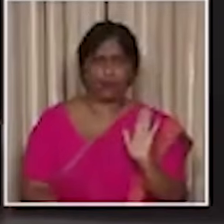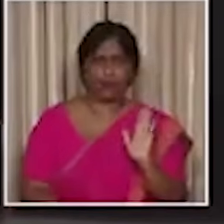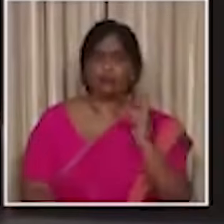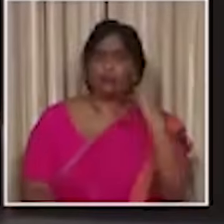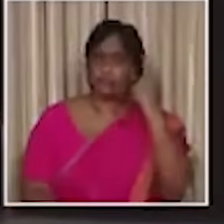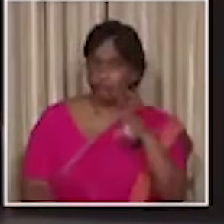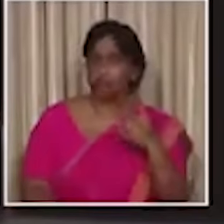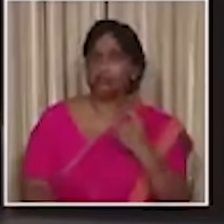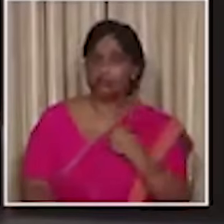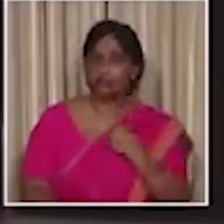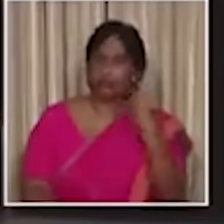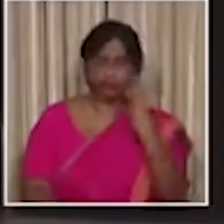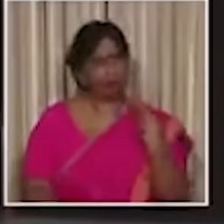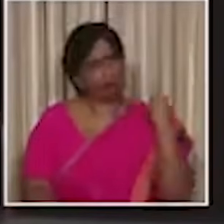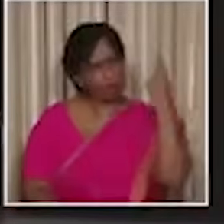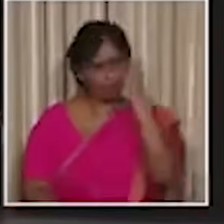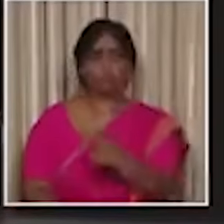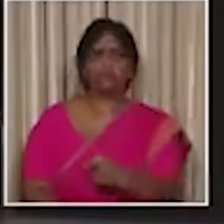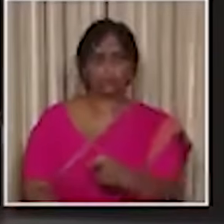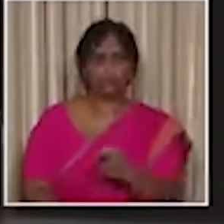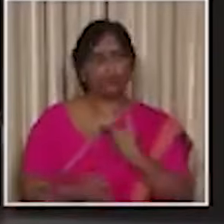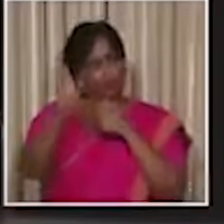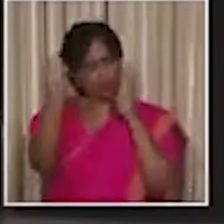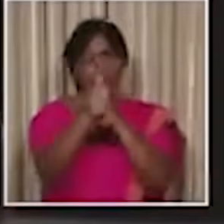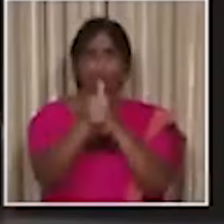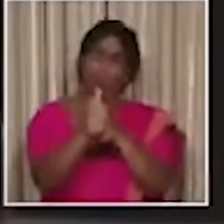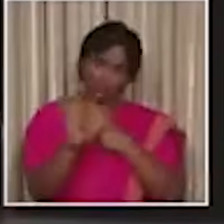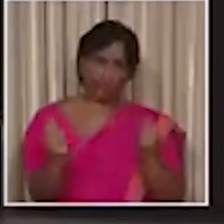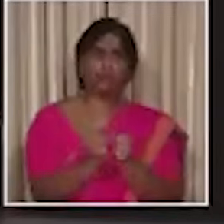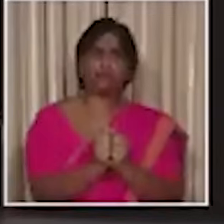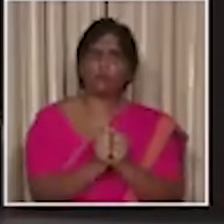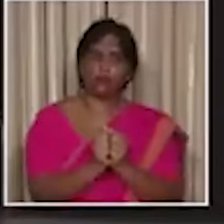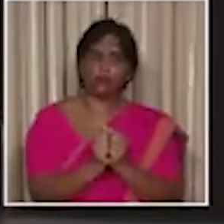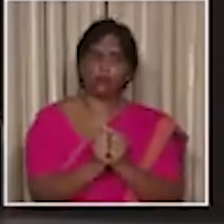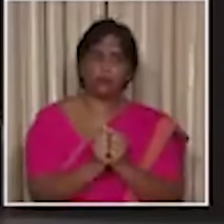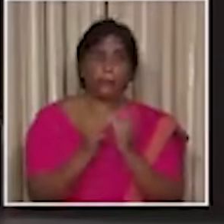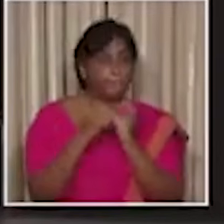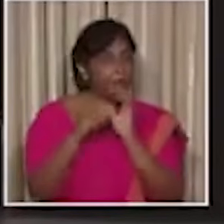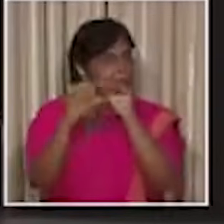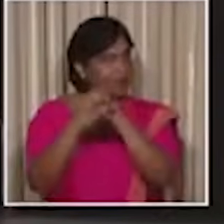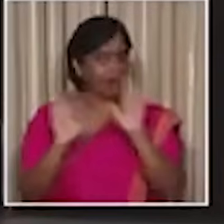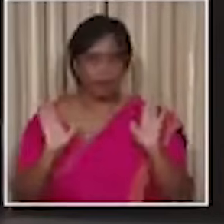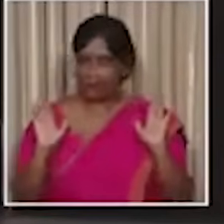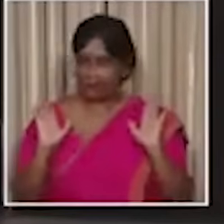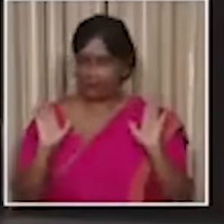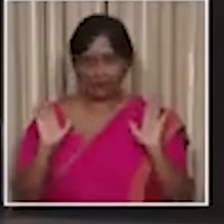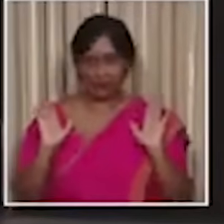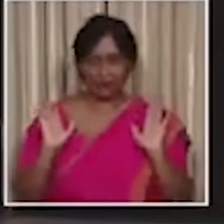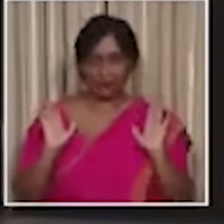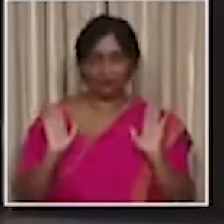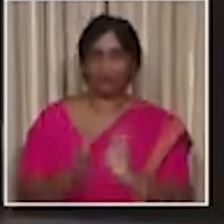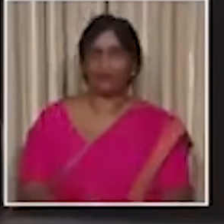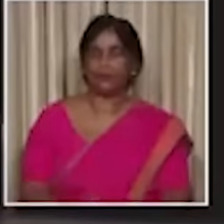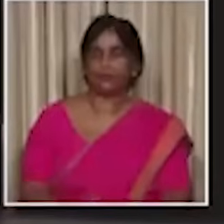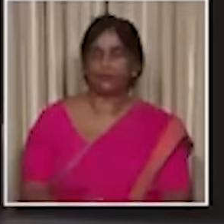නිසා අපි දෙන්න ඕන අයියා මං ඔබතුමාගේ යටතේ වැඩ කරන්න කැමති. හරිද? මං ඔයාගේ පක්ෂෙට එන්නේ නැහැ. ඒක වෙනම කතාවක්.